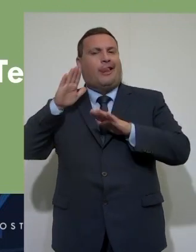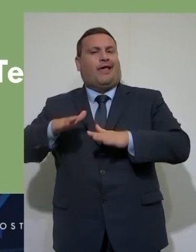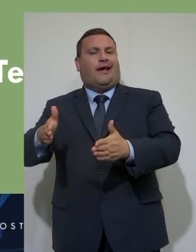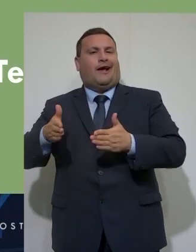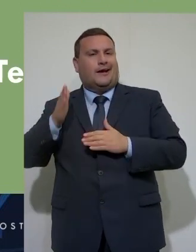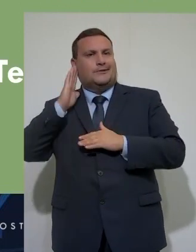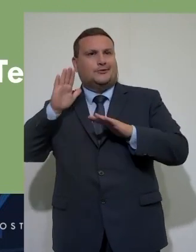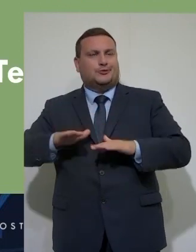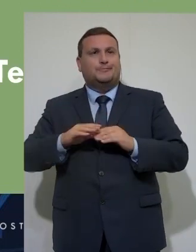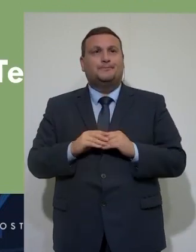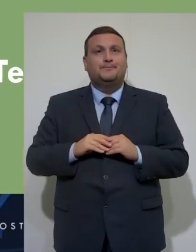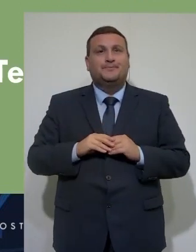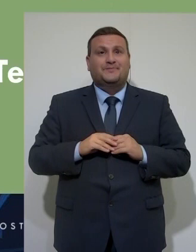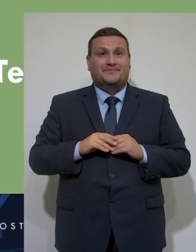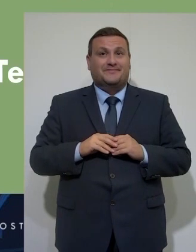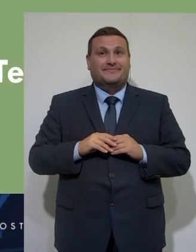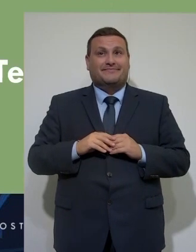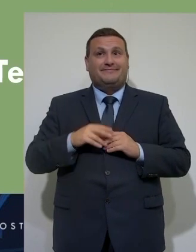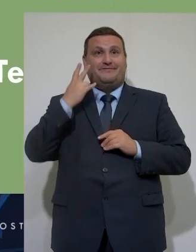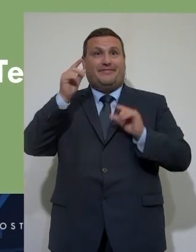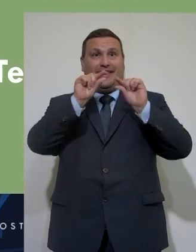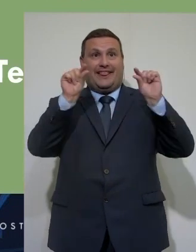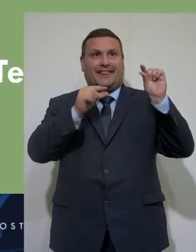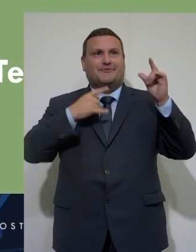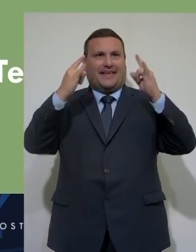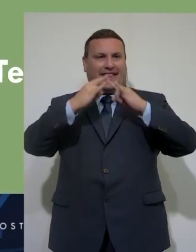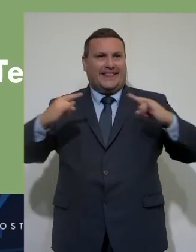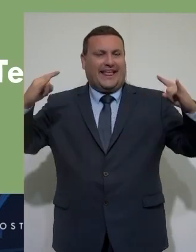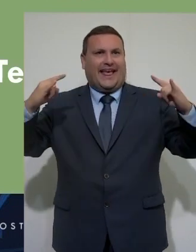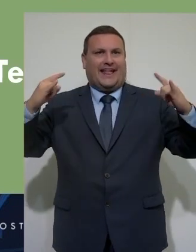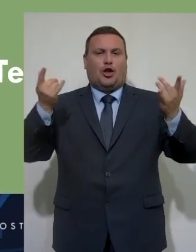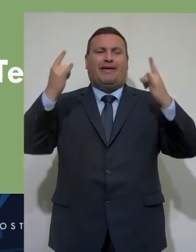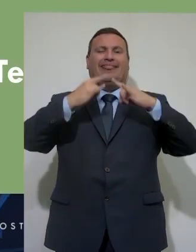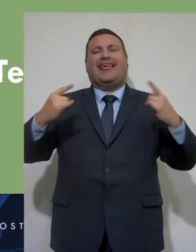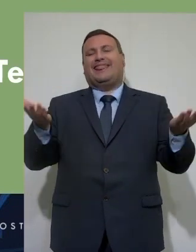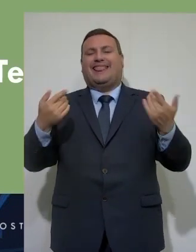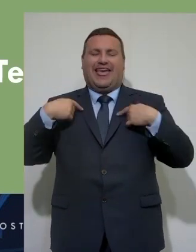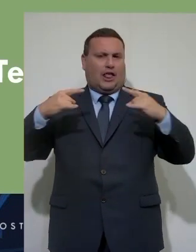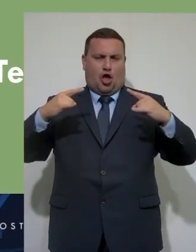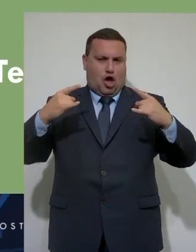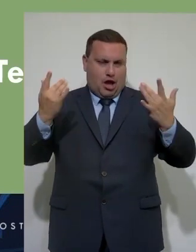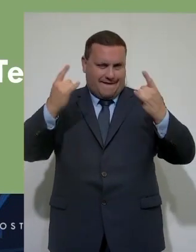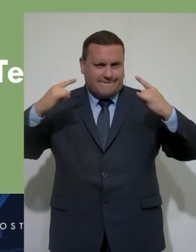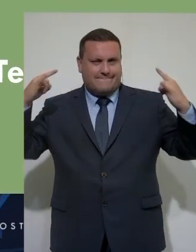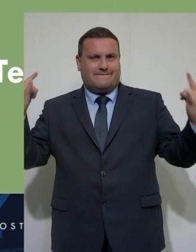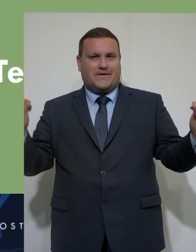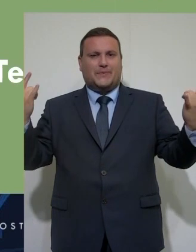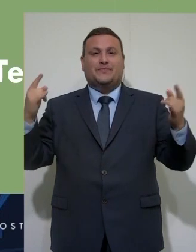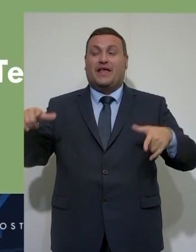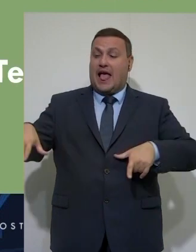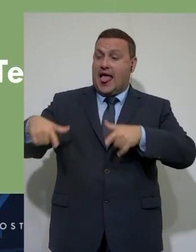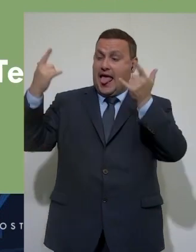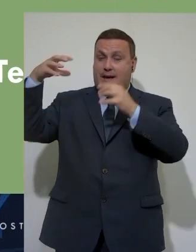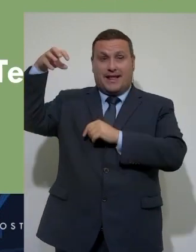particolarmente originali, lì ne vedete alcune, ci sono le tende, naturalmente non le tende tradizionali, ci sono le case sull'albero,